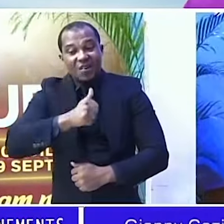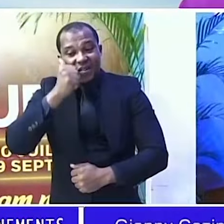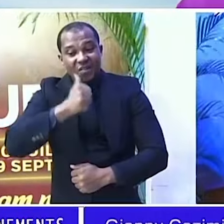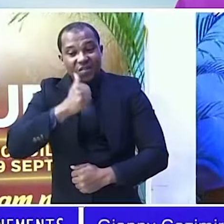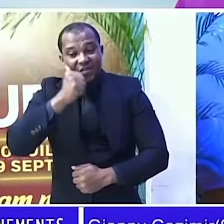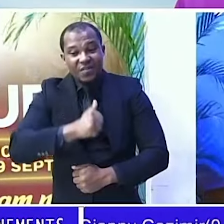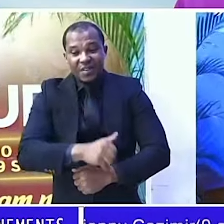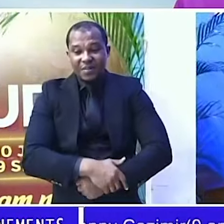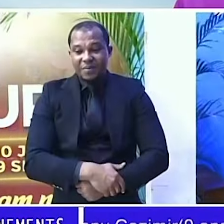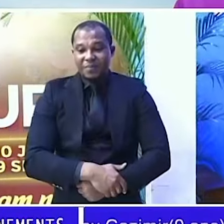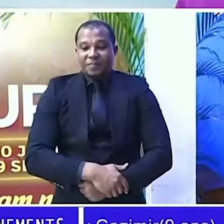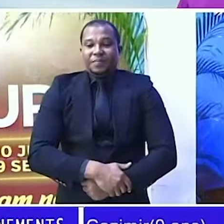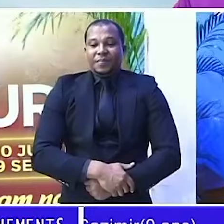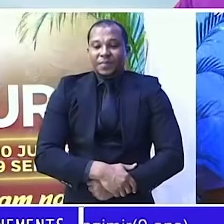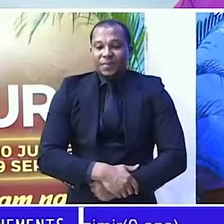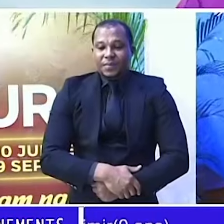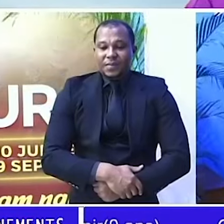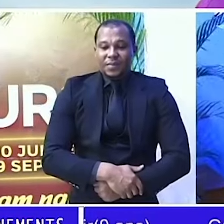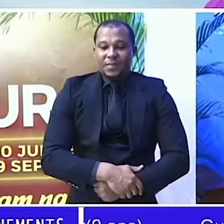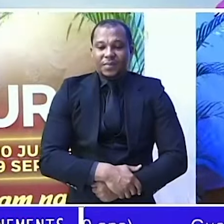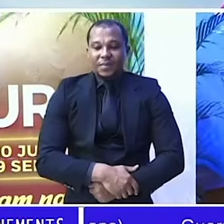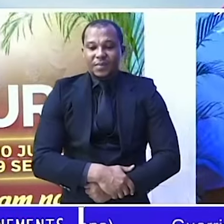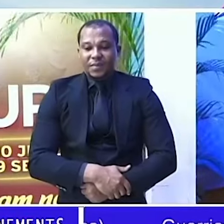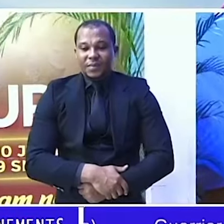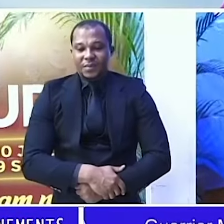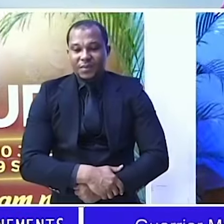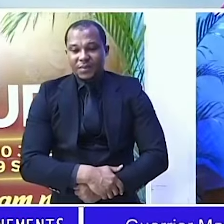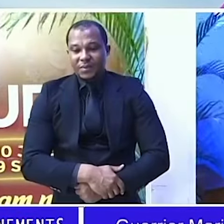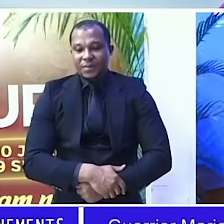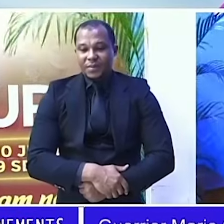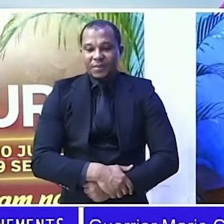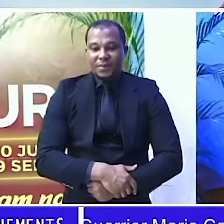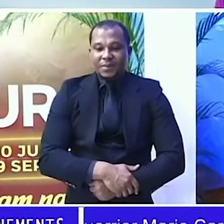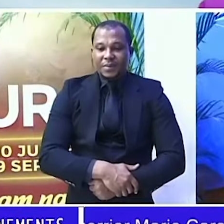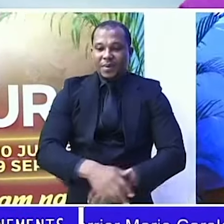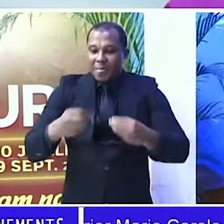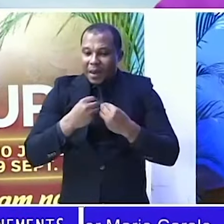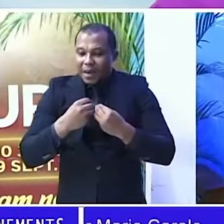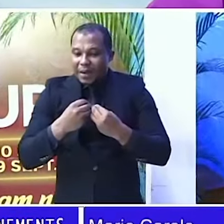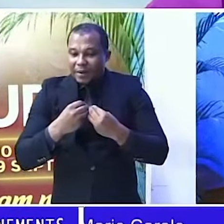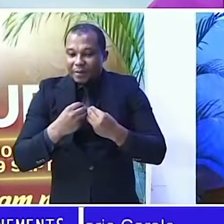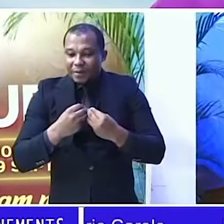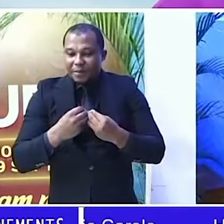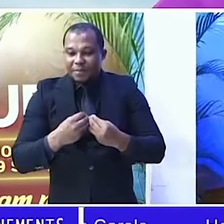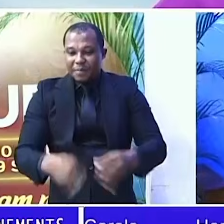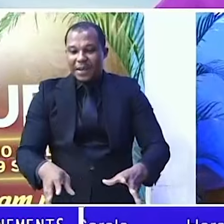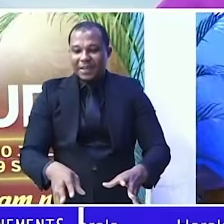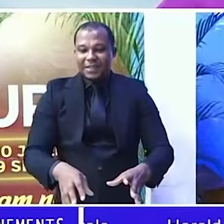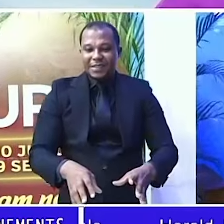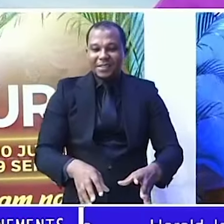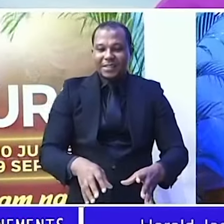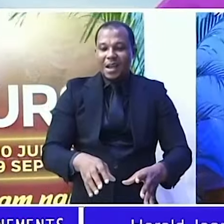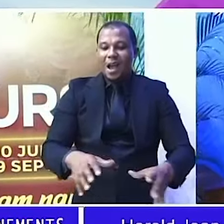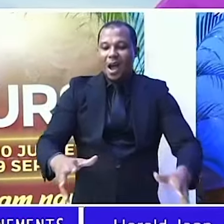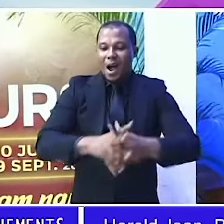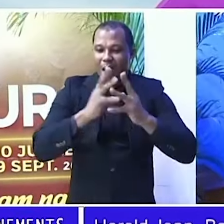là m'a dit la réunion m'a dit grand m'a dit redescend m'a dit bon relax tout des monde dans bon relax